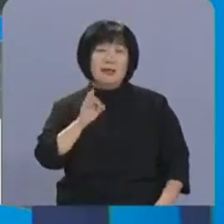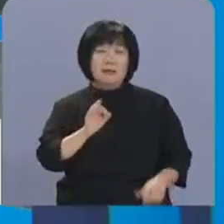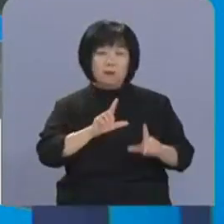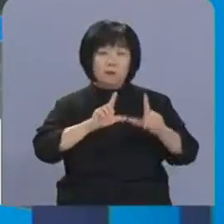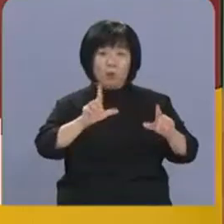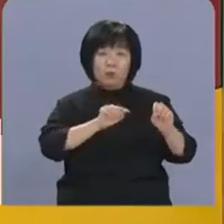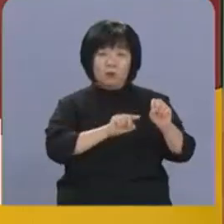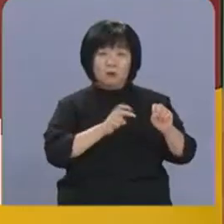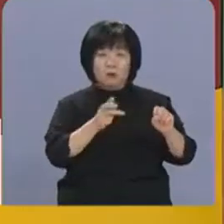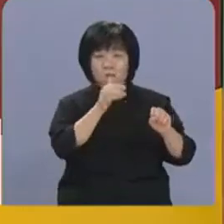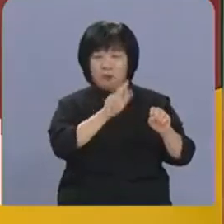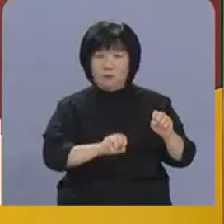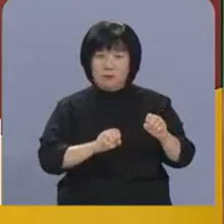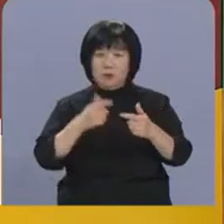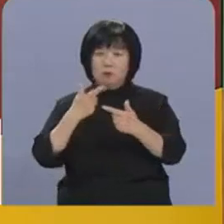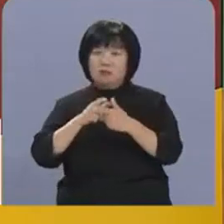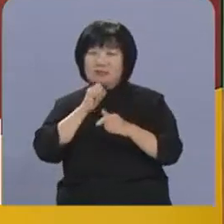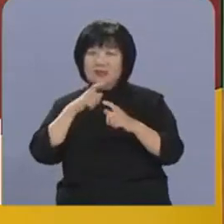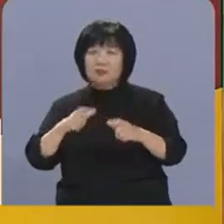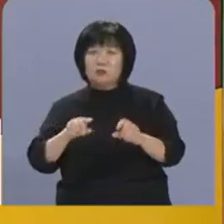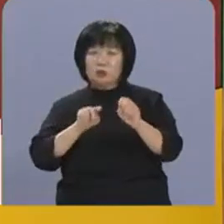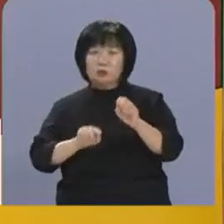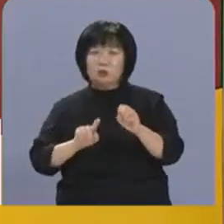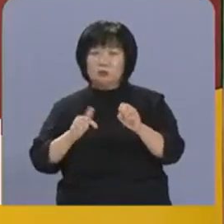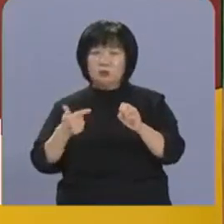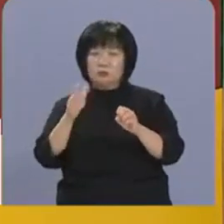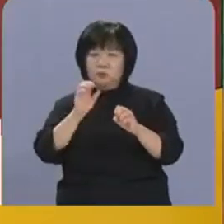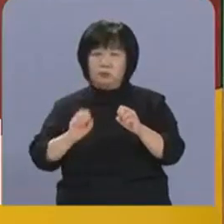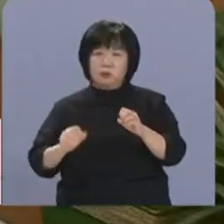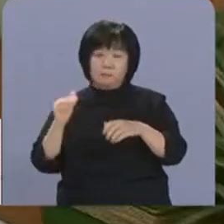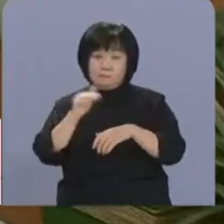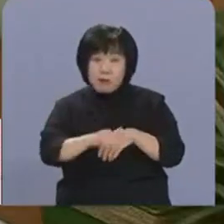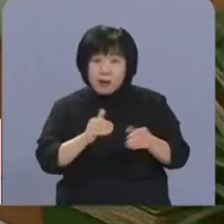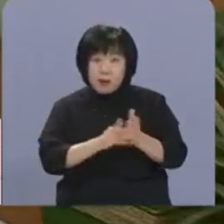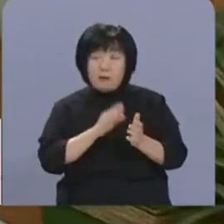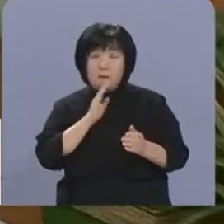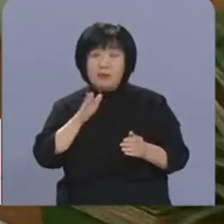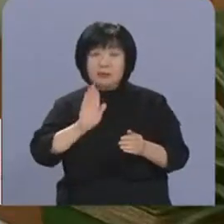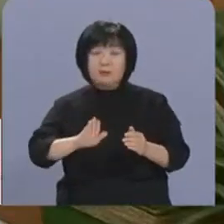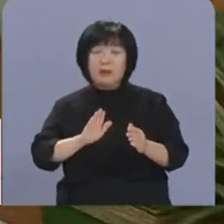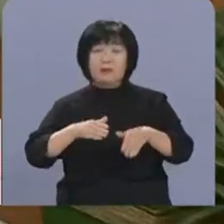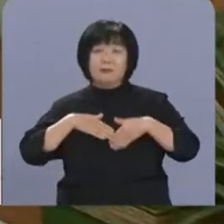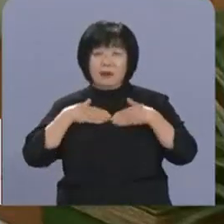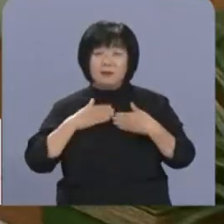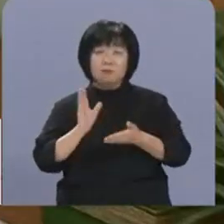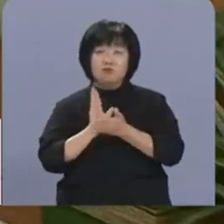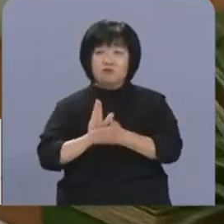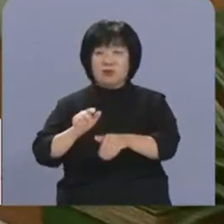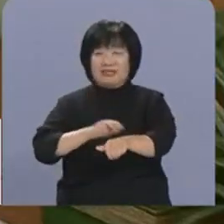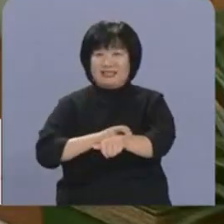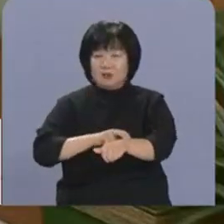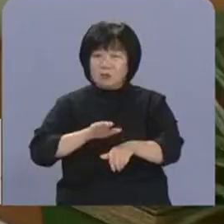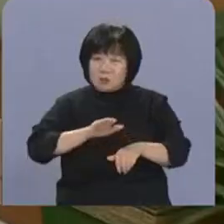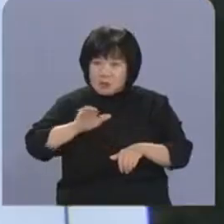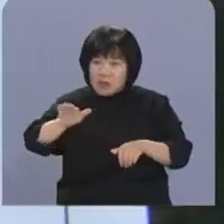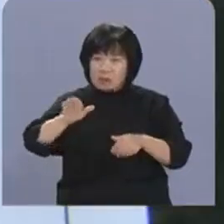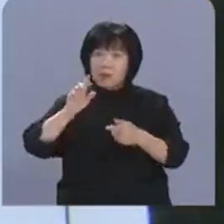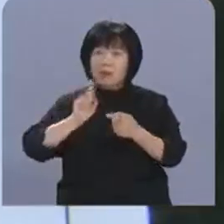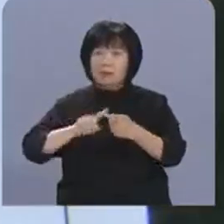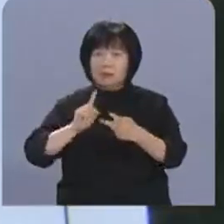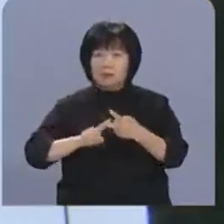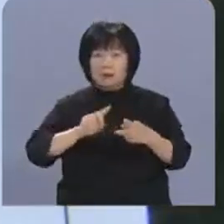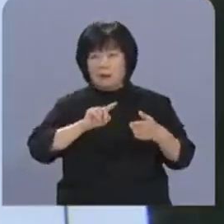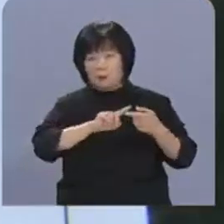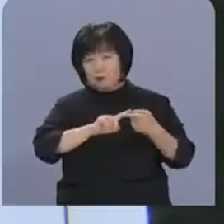동구 0.28% 부산진구는 0.16% 하락했지만 남수연구 기장군은 상승하거나 보합세를